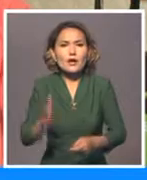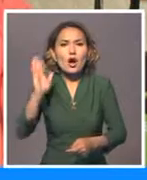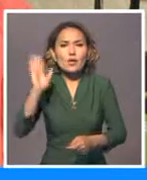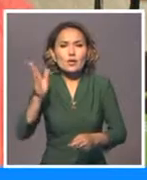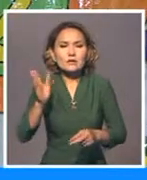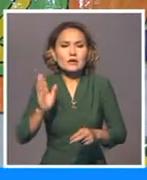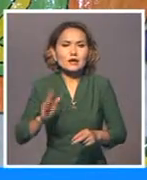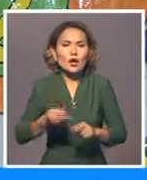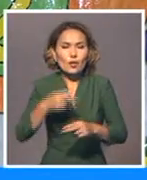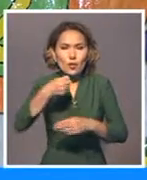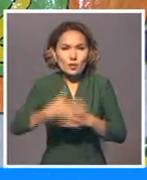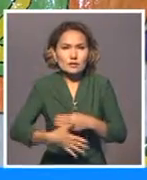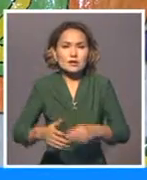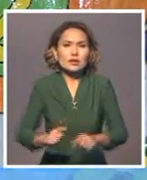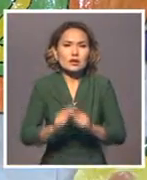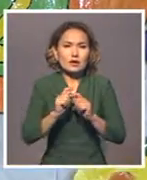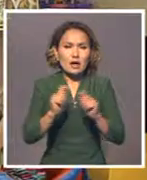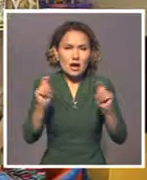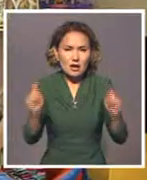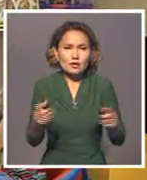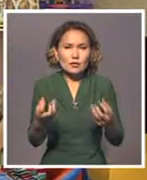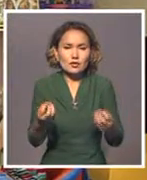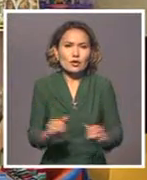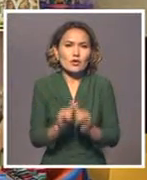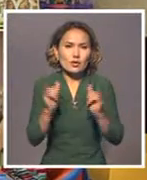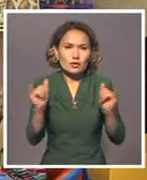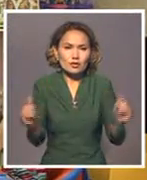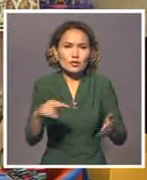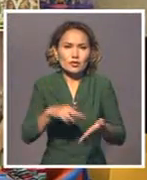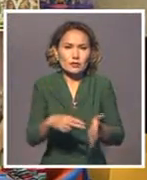үлкейтуді жоспарлап отыр. Жақсыбек Кемал, Бақытжан Едігеев, Қазақстан ұлттық арнасы, Ақтөбеден.